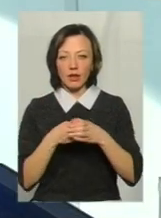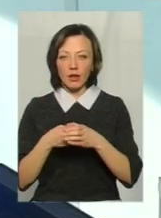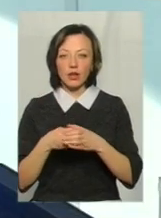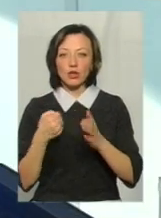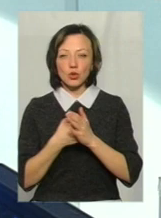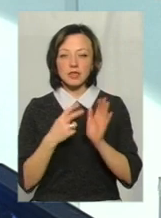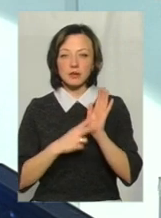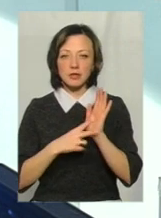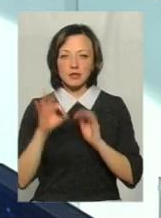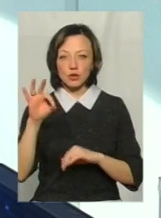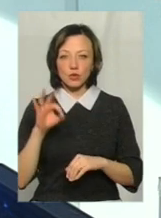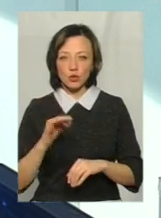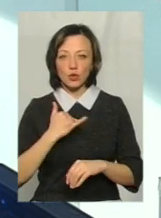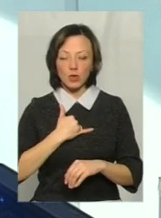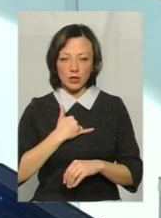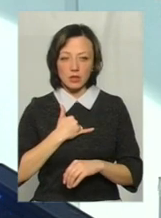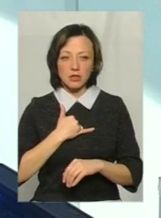до 70% у нас